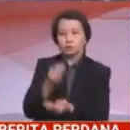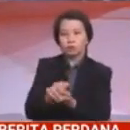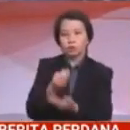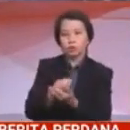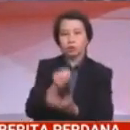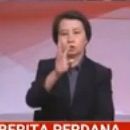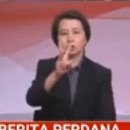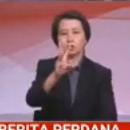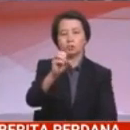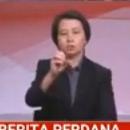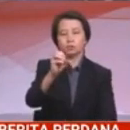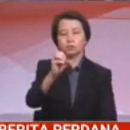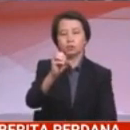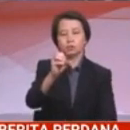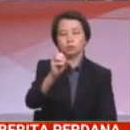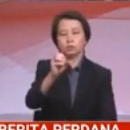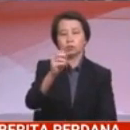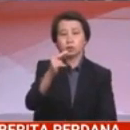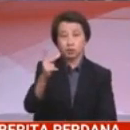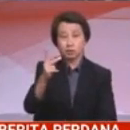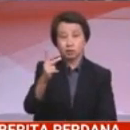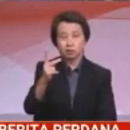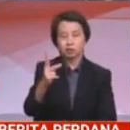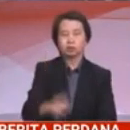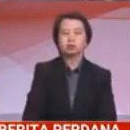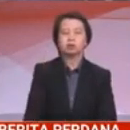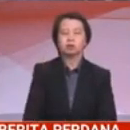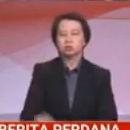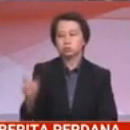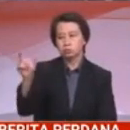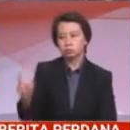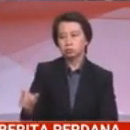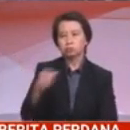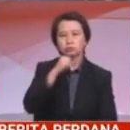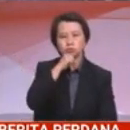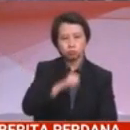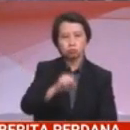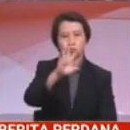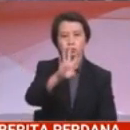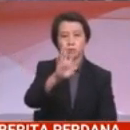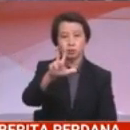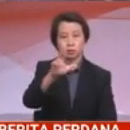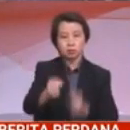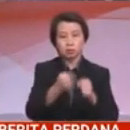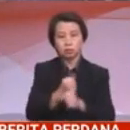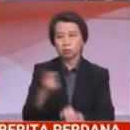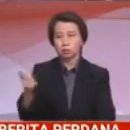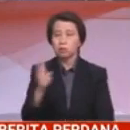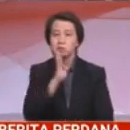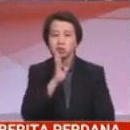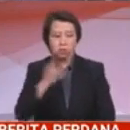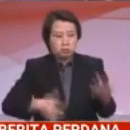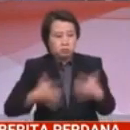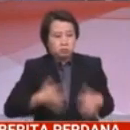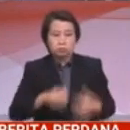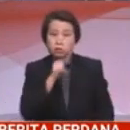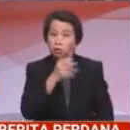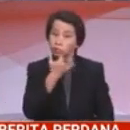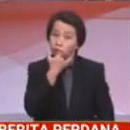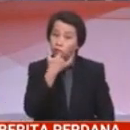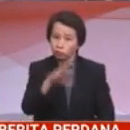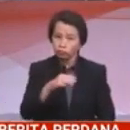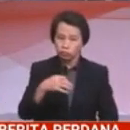wang RM60,000. Ya, tertuduh Azrai Jamaluddin, 43 tahun, mengaku tidak bersalah